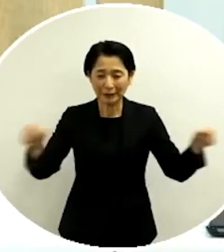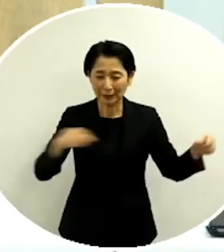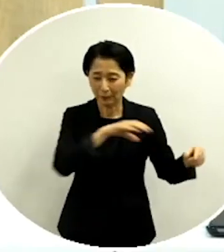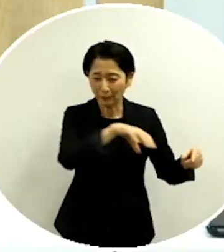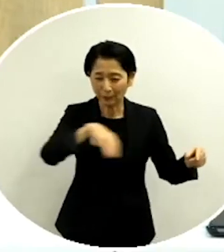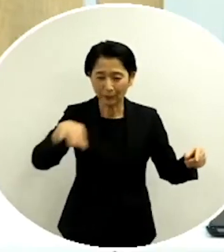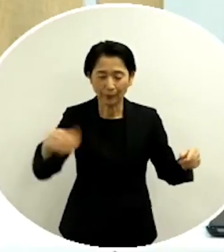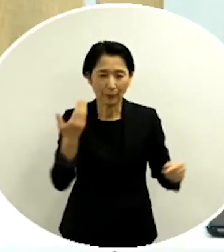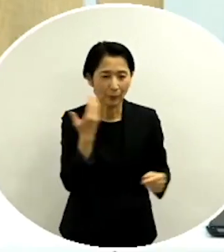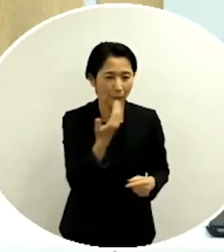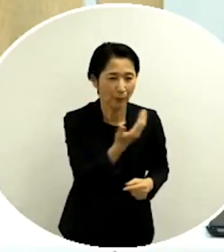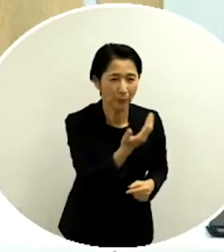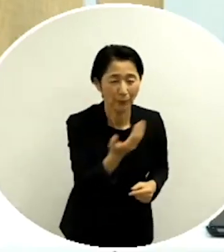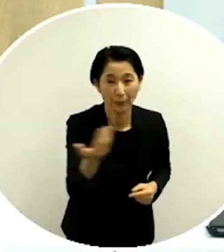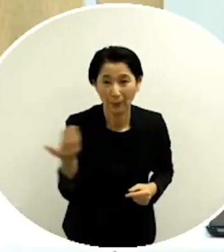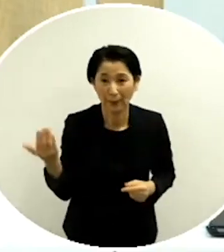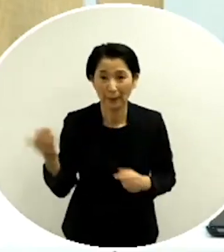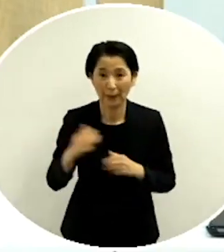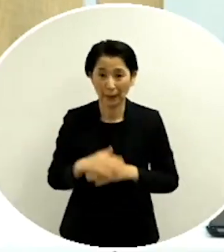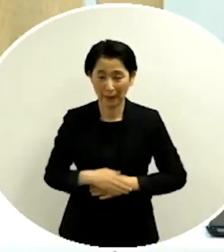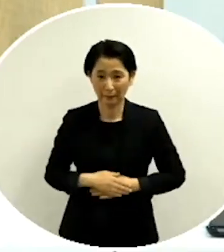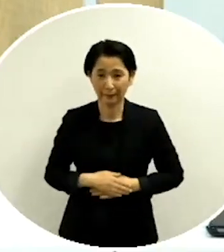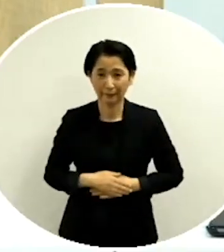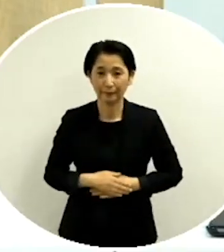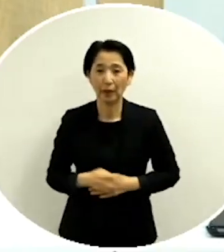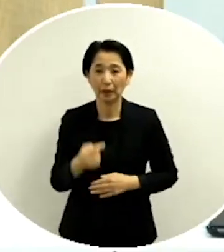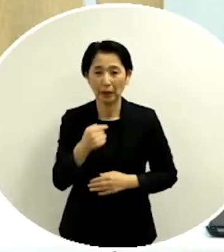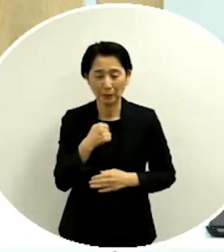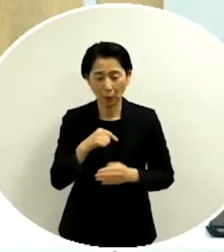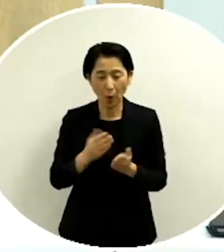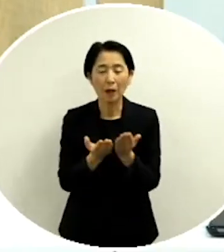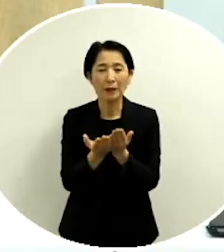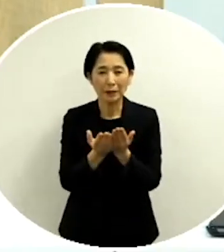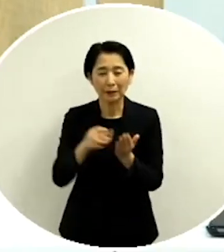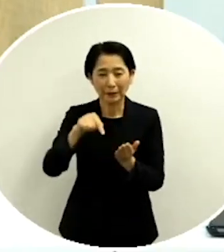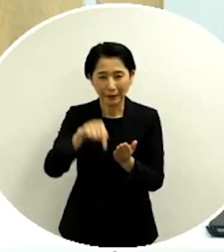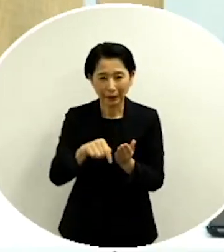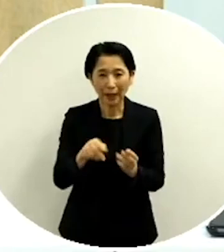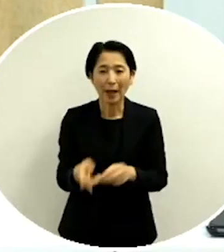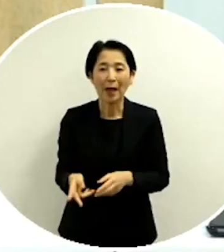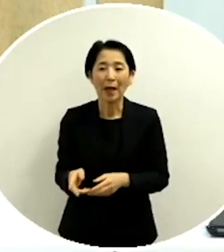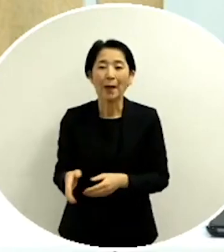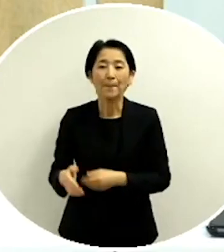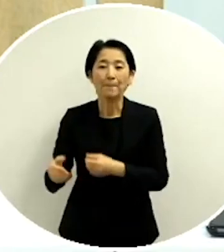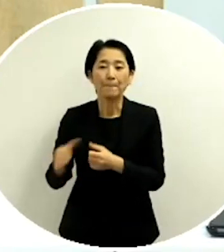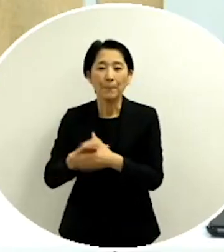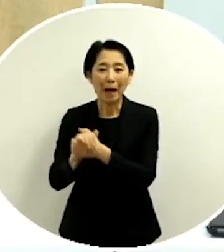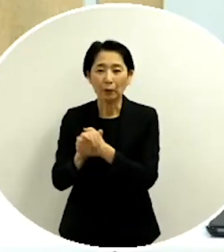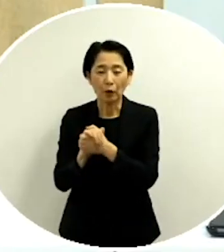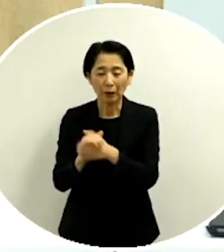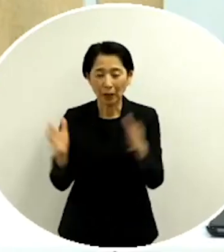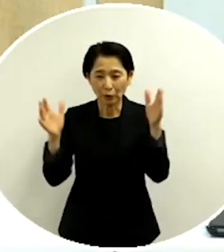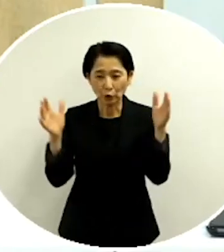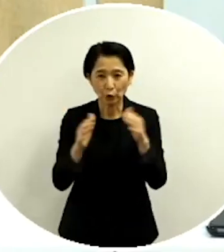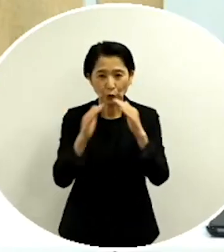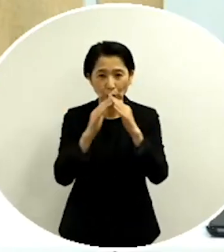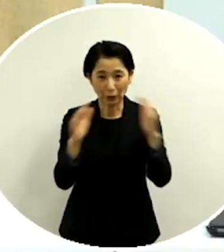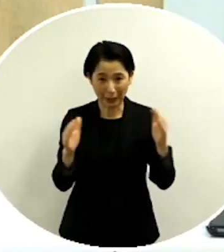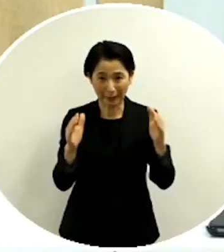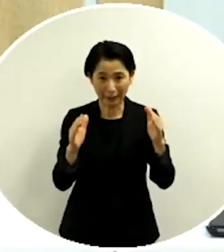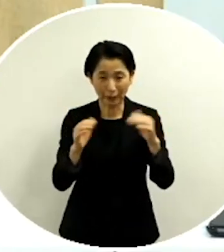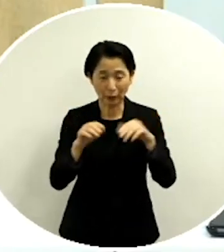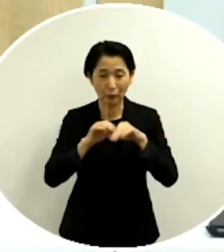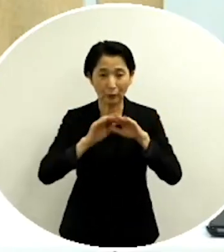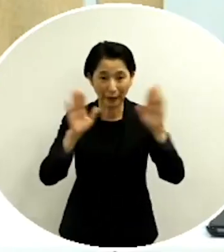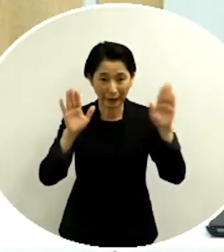されておりました私自身も地元でパートナーズ集会というものを開催してなんとかこのパートナーズ